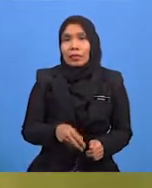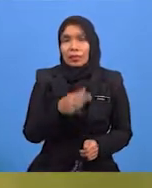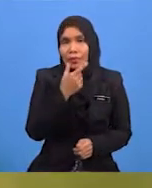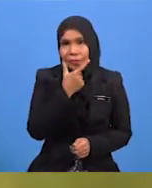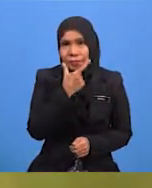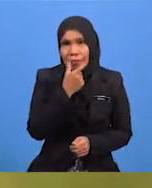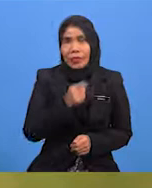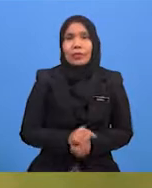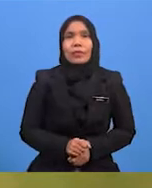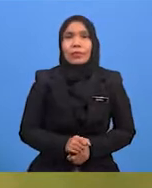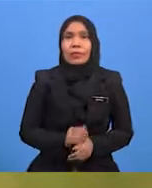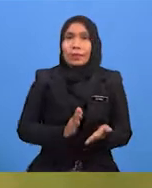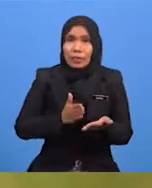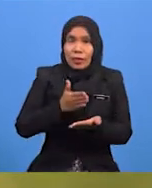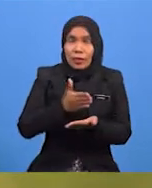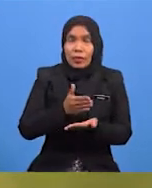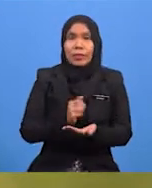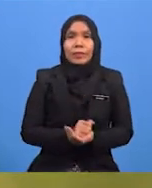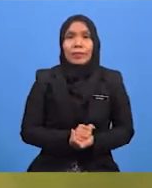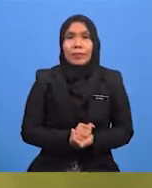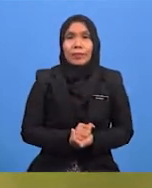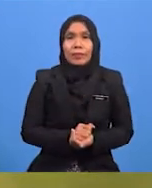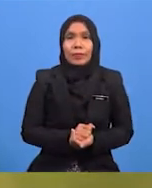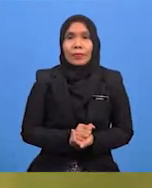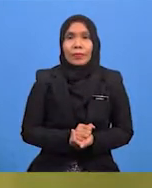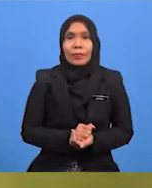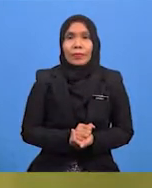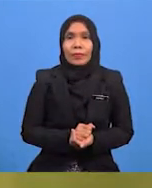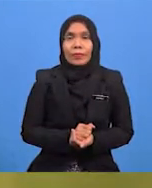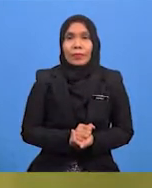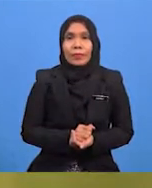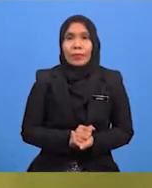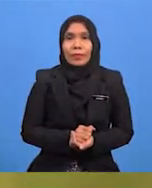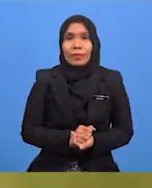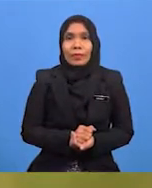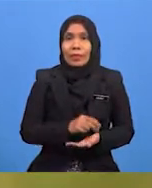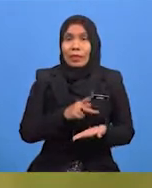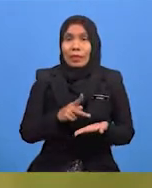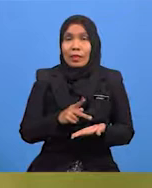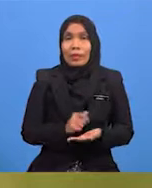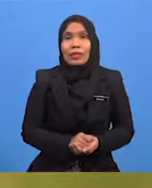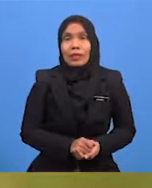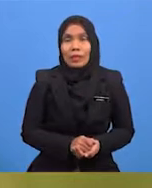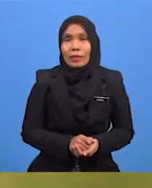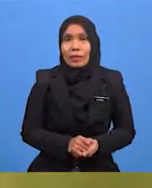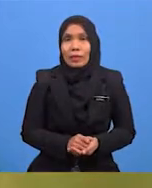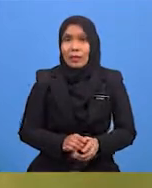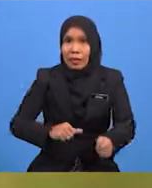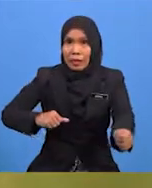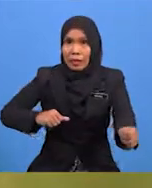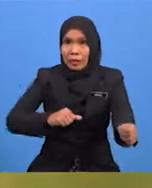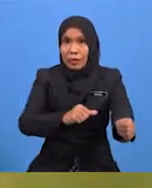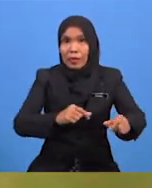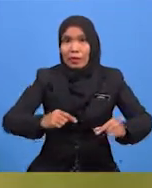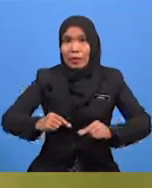murid-murid. Seterusnya kita akan beralih pula dengan mengkaji aspek gaya bahasa.